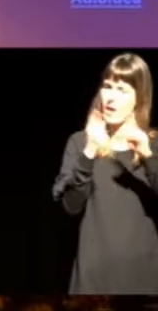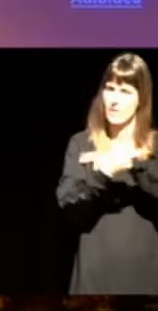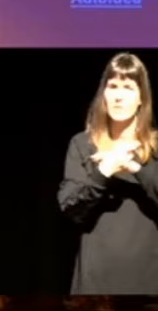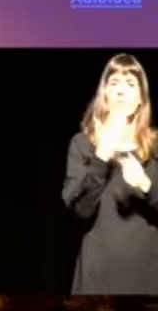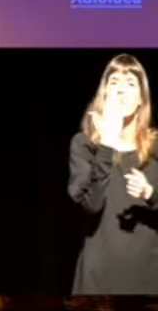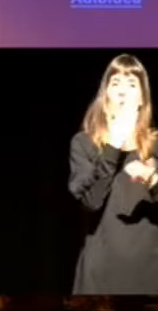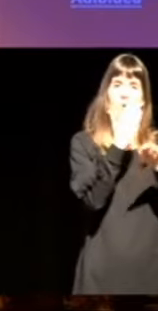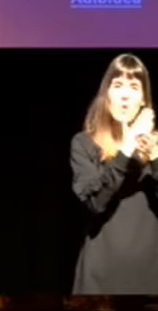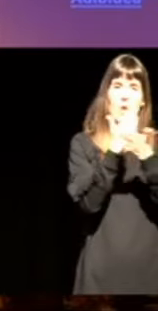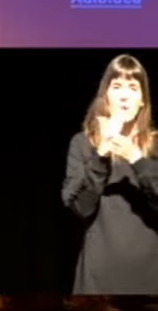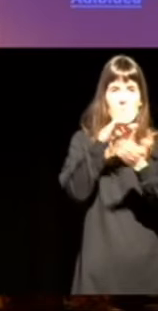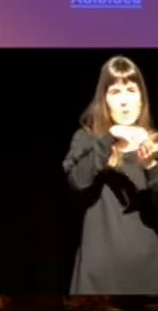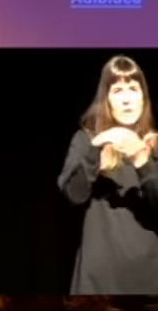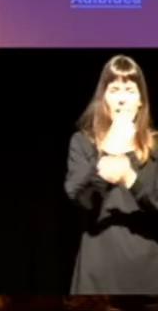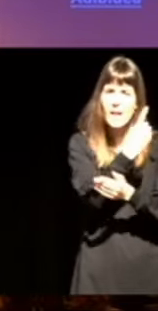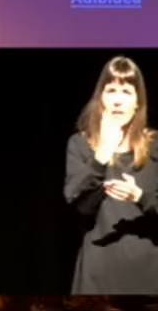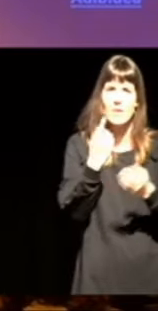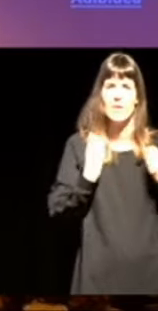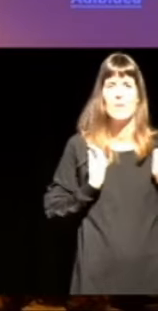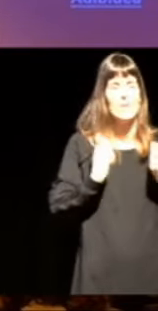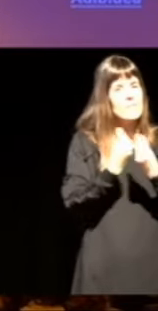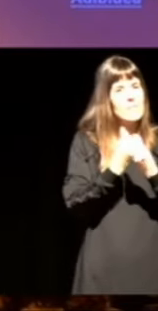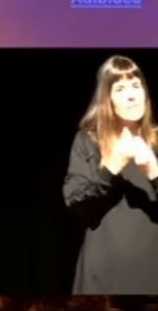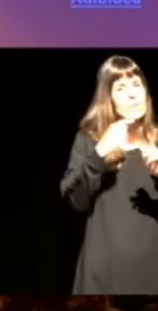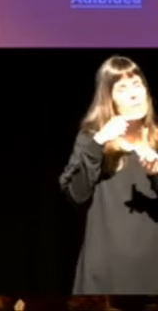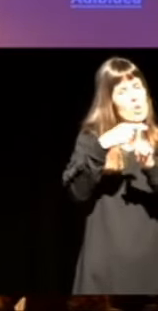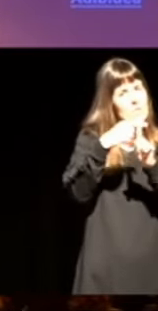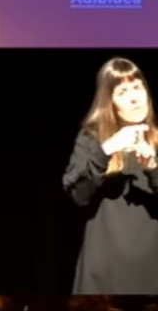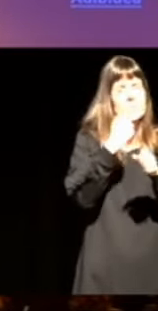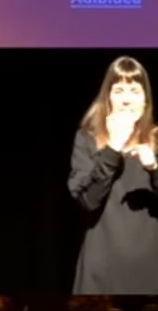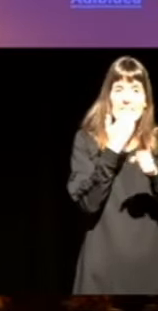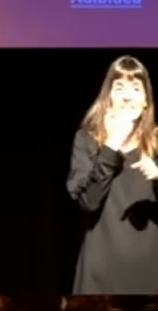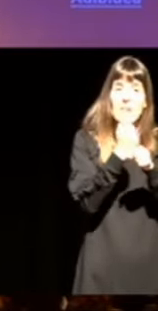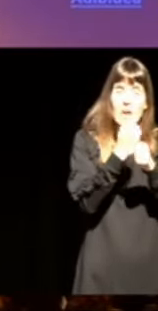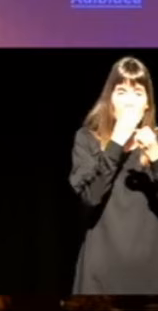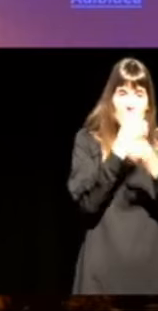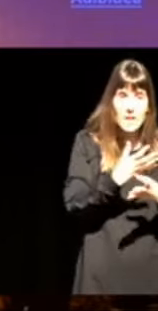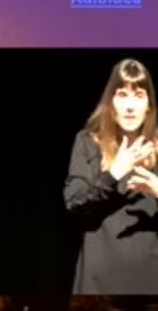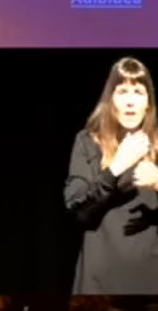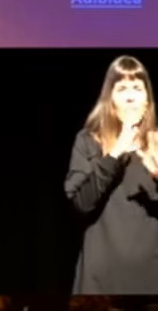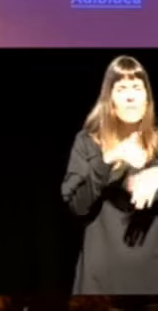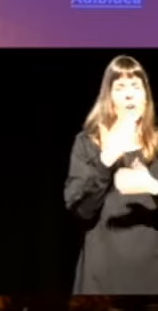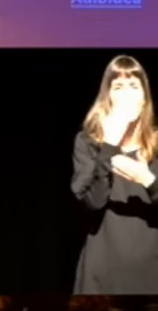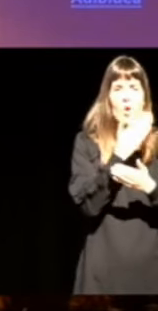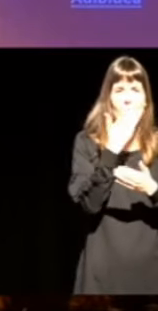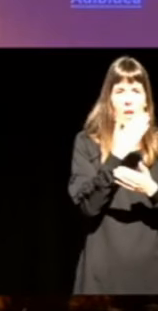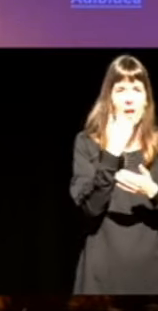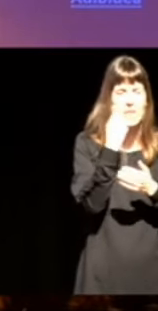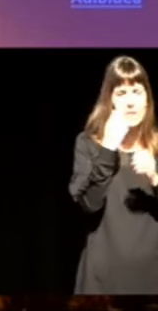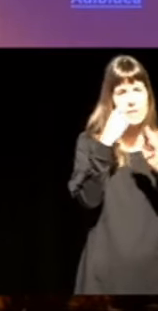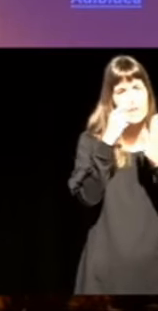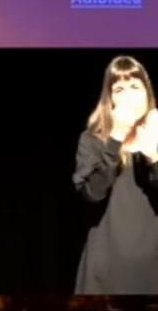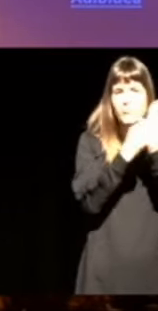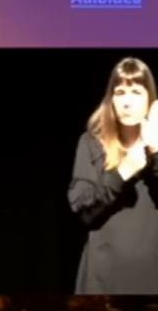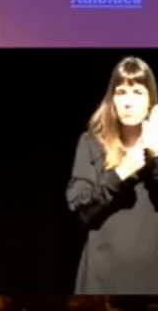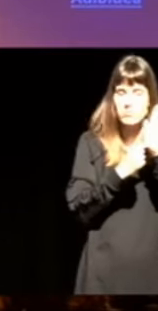bakoitza, bizikidetza positiboa lan donai baldin badu, ikastetze horre jakin behar du irizpide